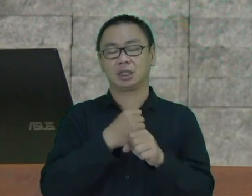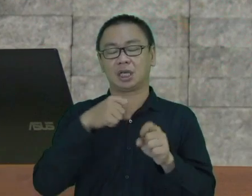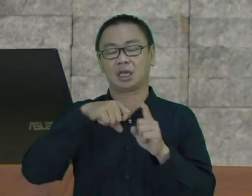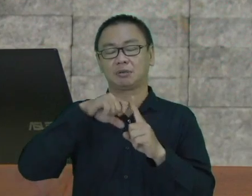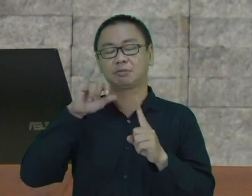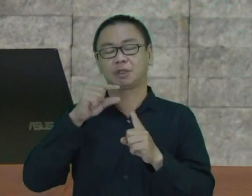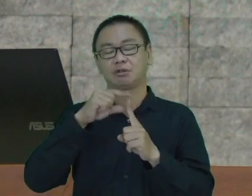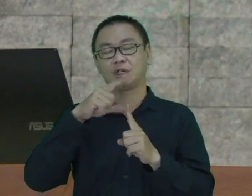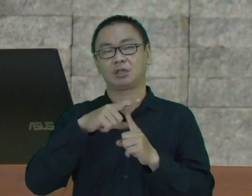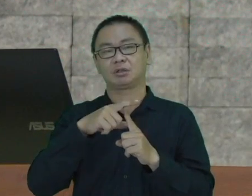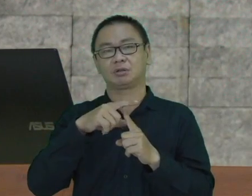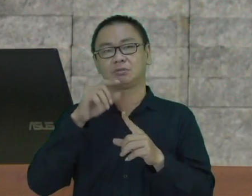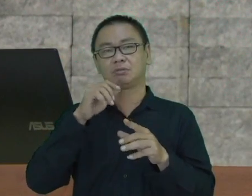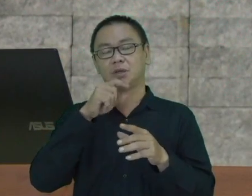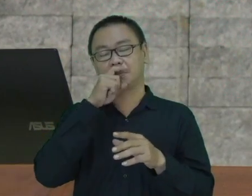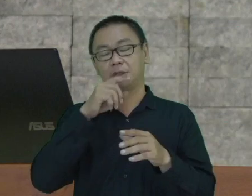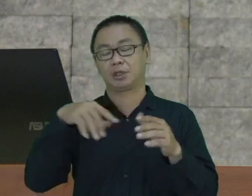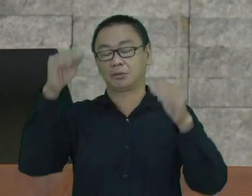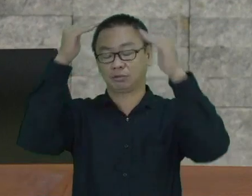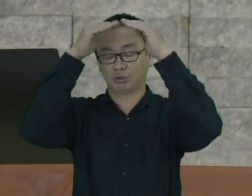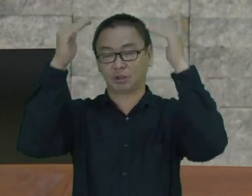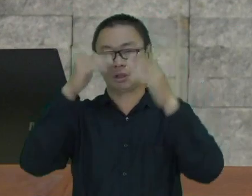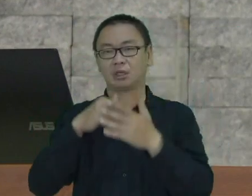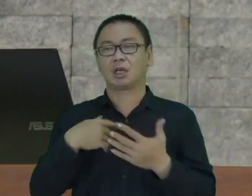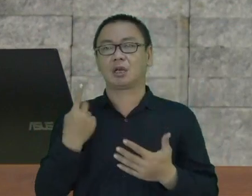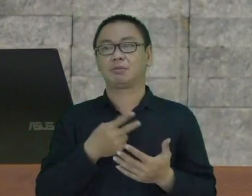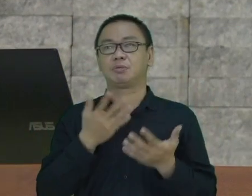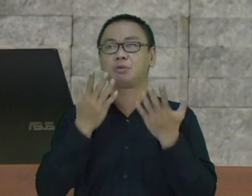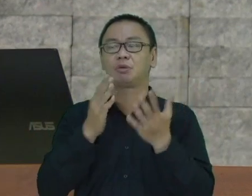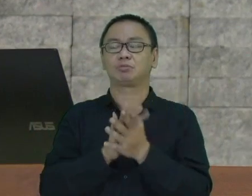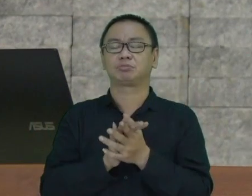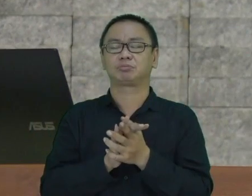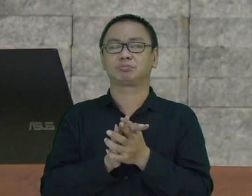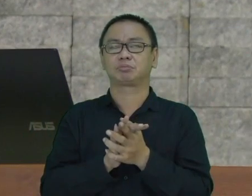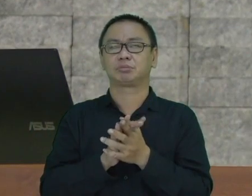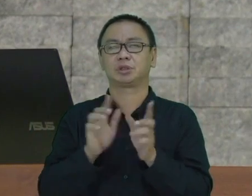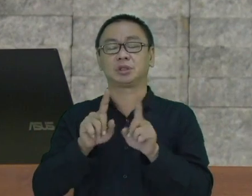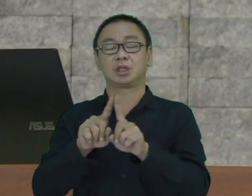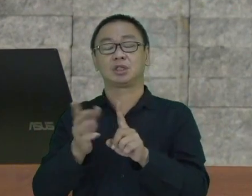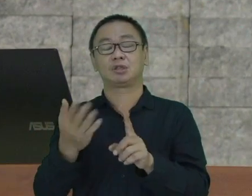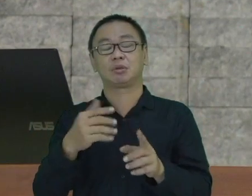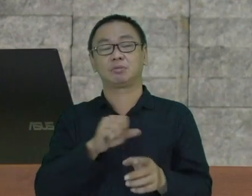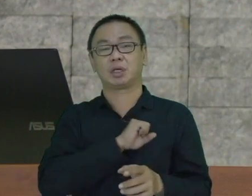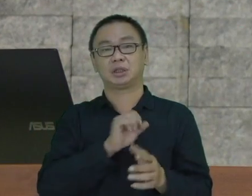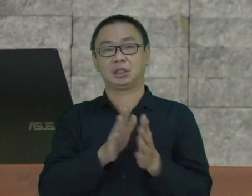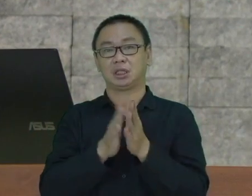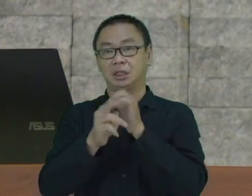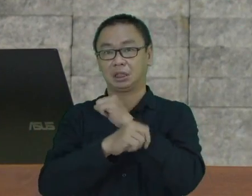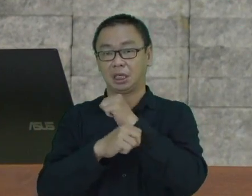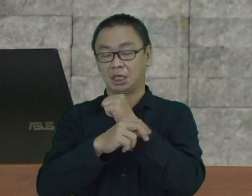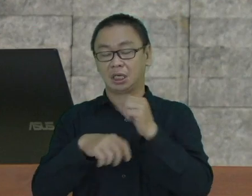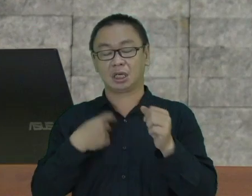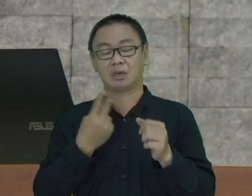di dalam sorga, kami mohon kiranya Engkau juga menyertai kehidupan bangsa dan negara kami dalam upaya